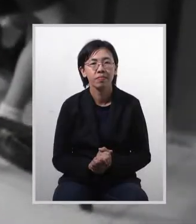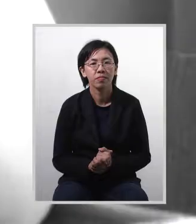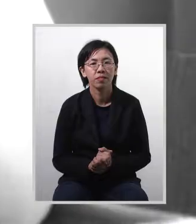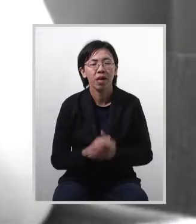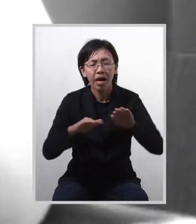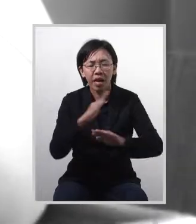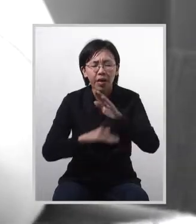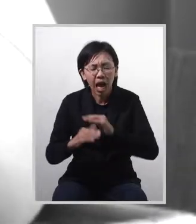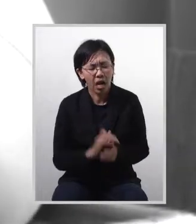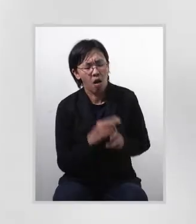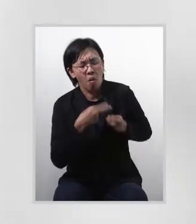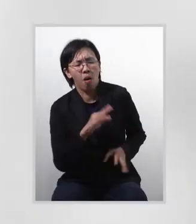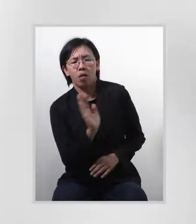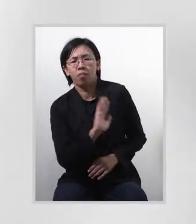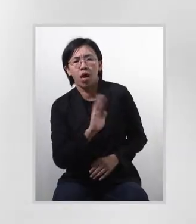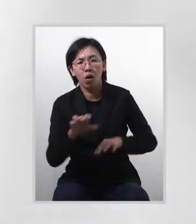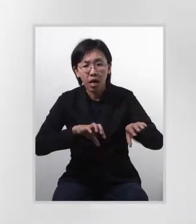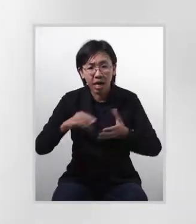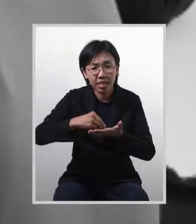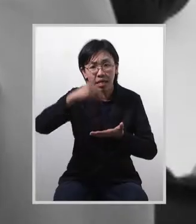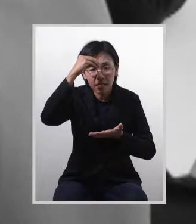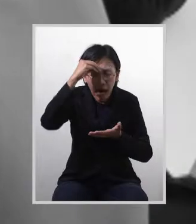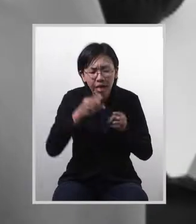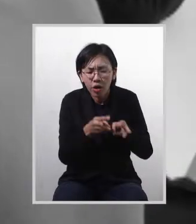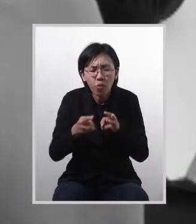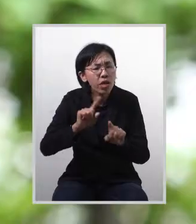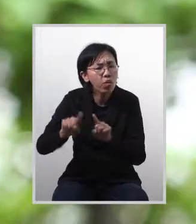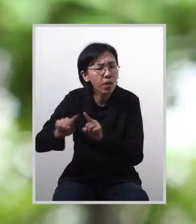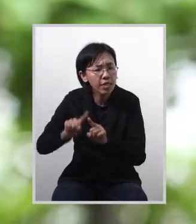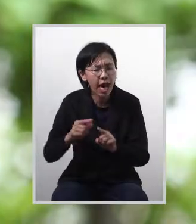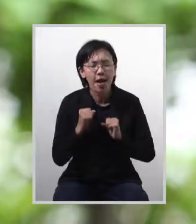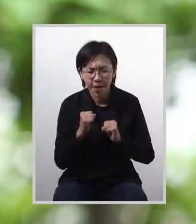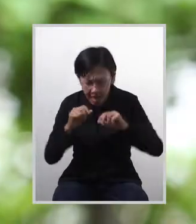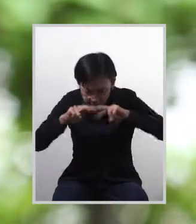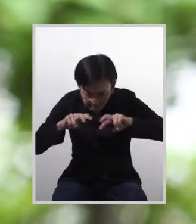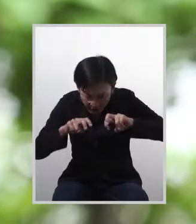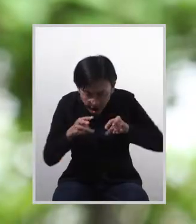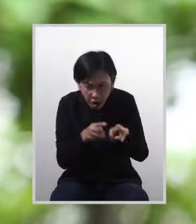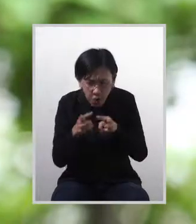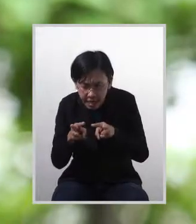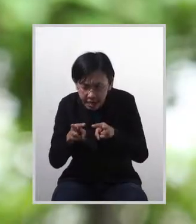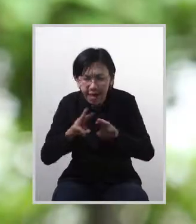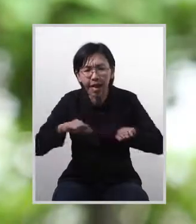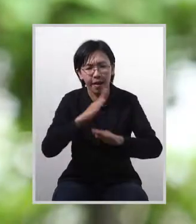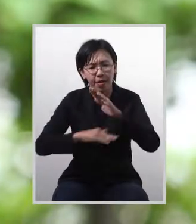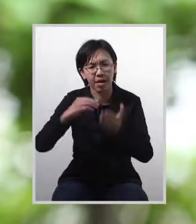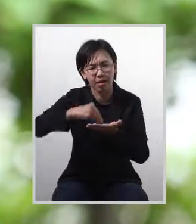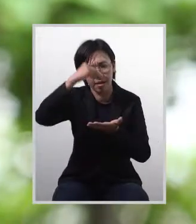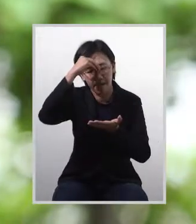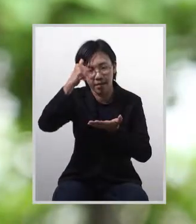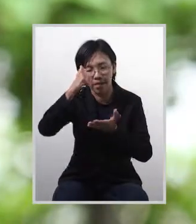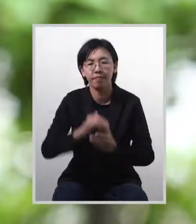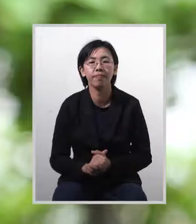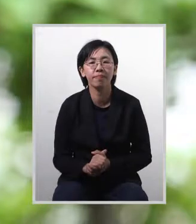เด็กคนไหนที่จะถูกทิ้งไว้ข้างหลังการจัดการศึกษาไม่ว่าด้วยวิธีไหนๆเราก็คงค้นพบหาวิธีที่จะให้เขาเรียนได้รว